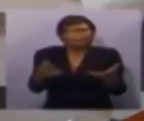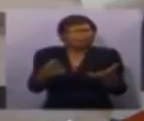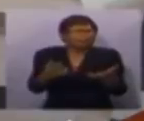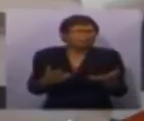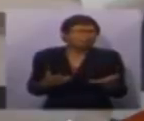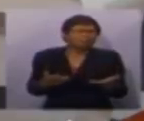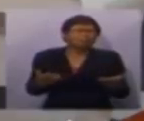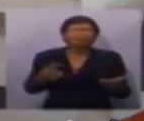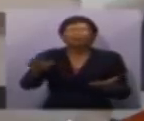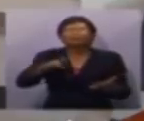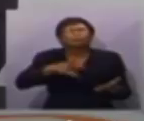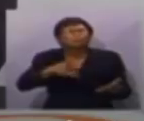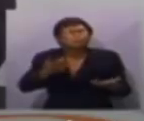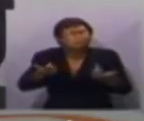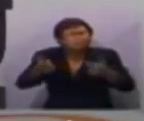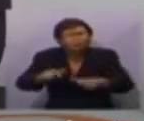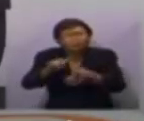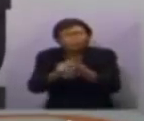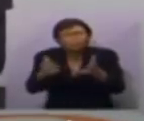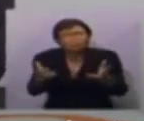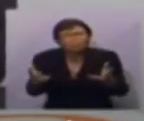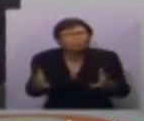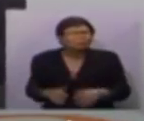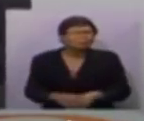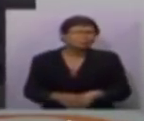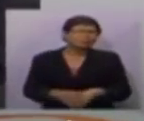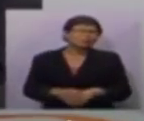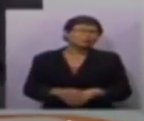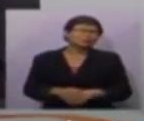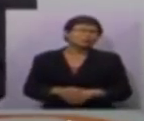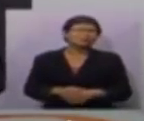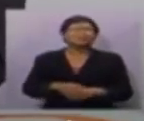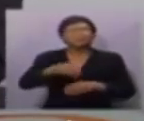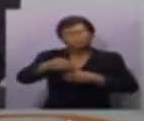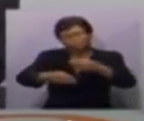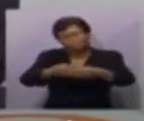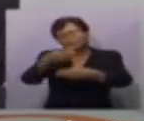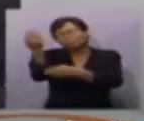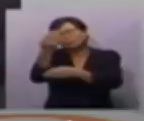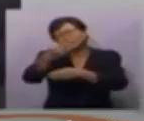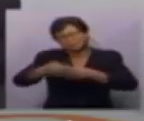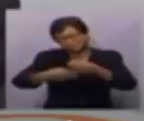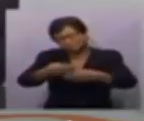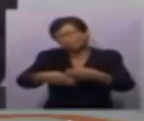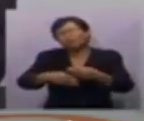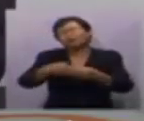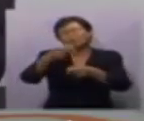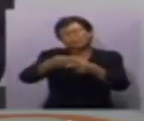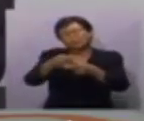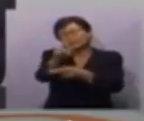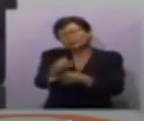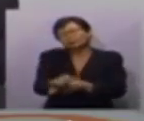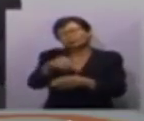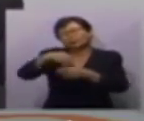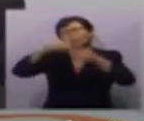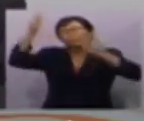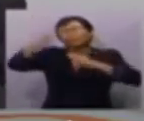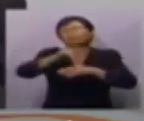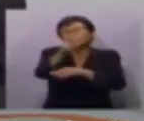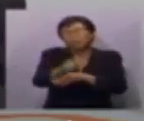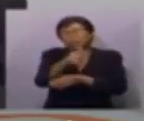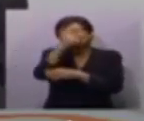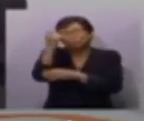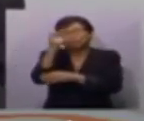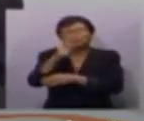senario ini bagaimana? Ini sebenarnya proses biasa dalam penamaan calon di negara kita, di mana ada calon